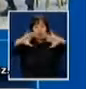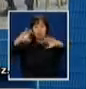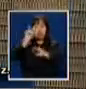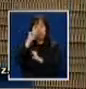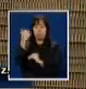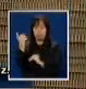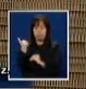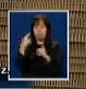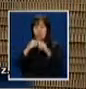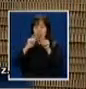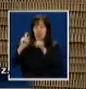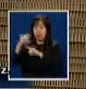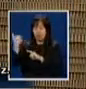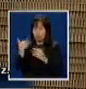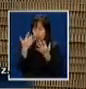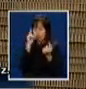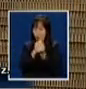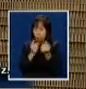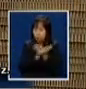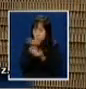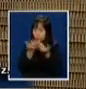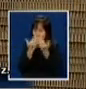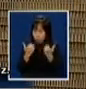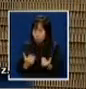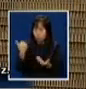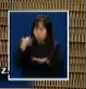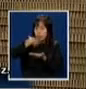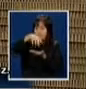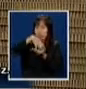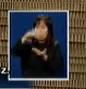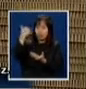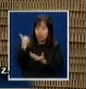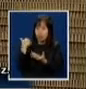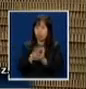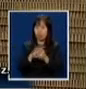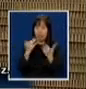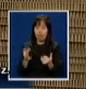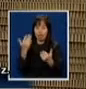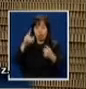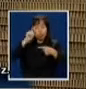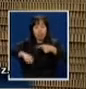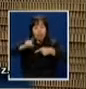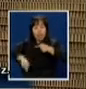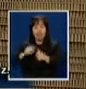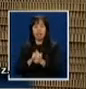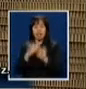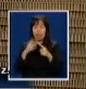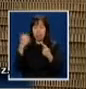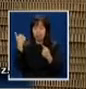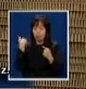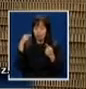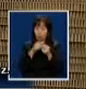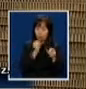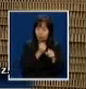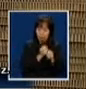เรื่องนั้นก็จะได้มีการพูดคุยในรายการนี้นะครับในช่วงในช่วงนี้ครับแต่ว่าเป็นในช่วงท้ายมีแต่ว่าอีกด้านหนึ่งที่เป็น